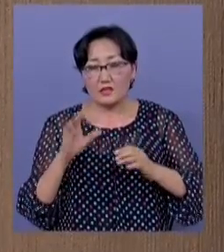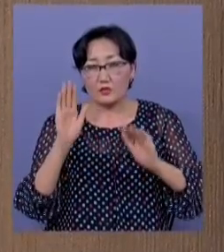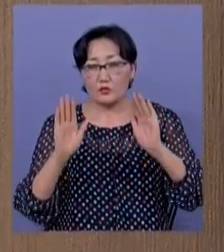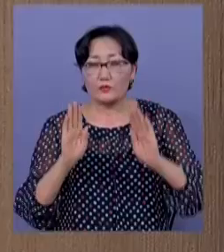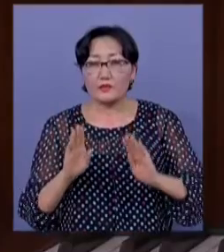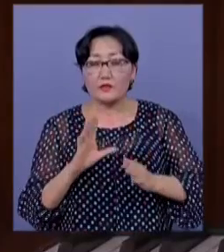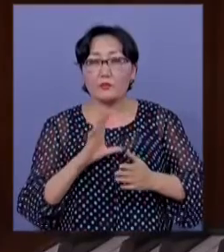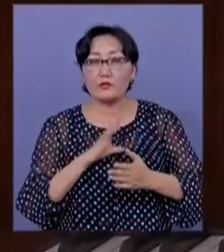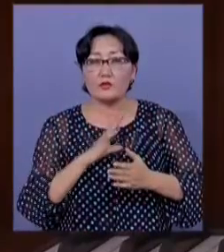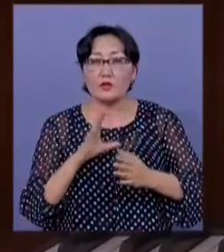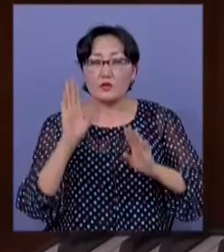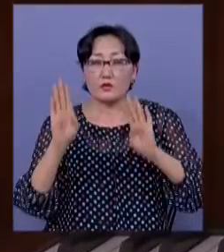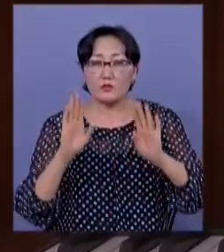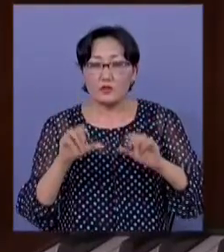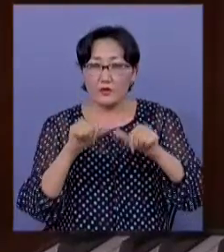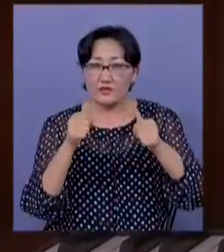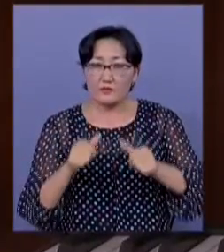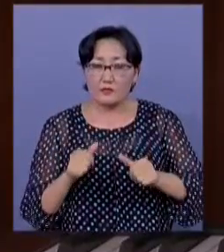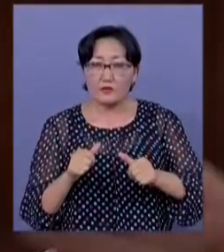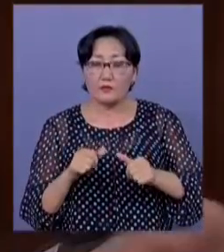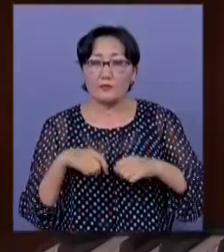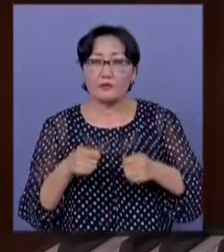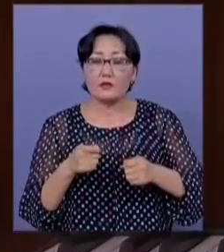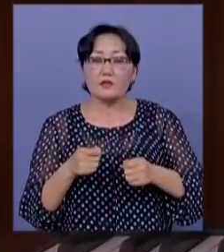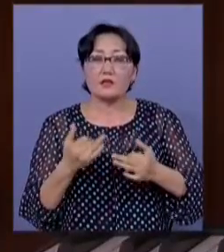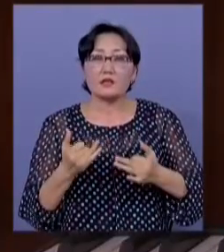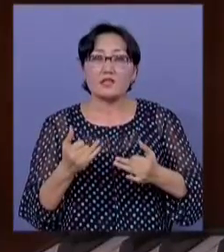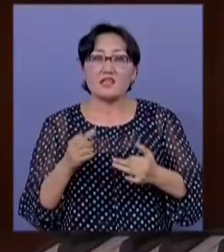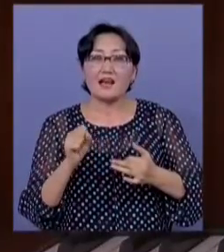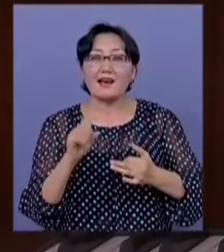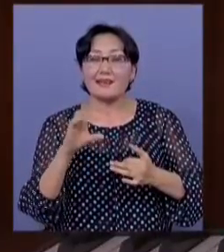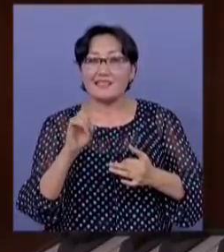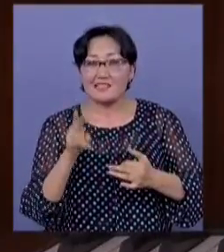болғанда онда көрменің символын деп бердік. Қазір енді асық, алтын асық.